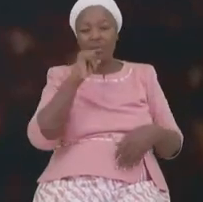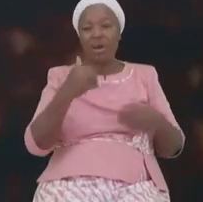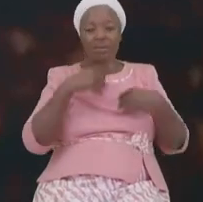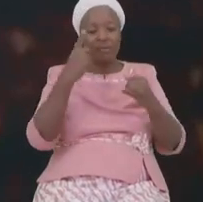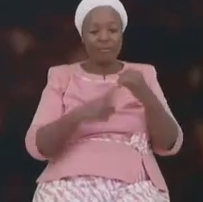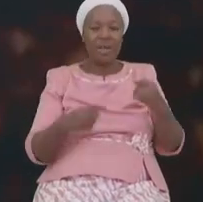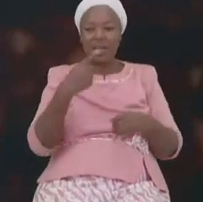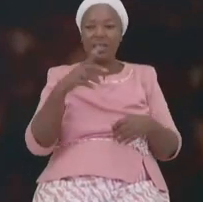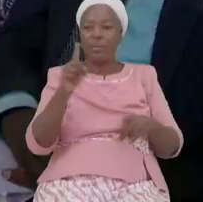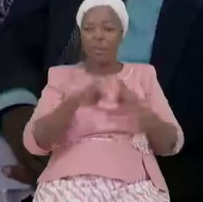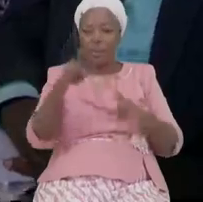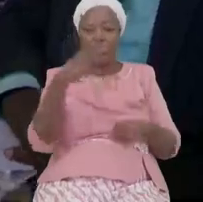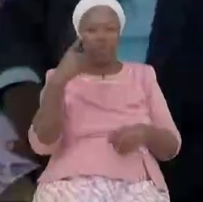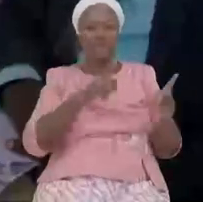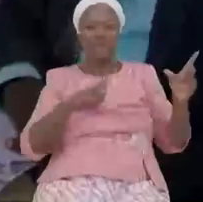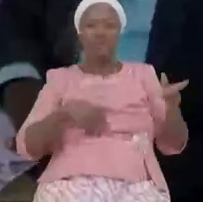Seigneur.